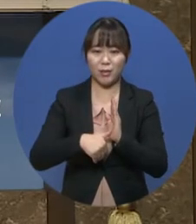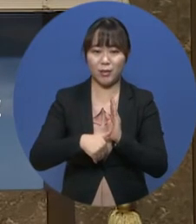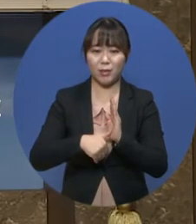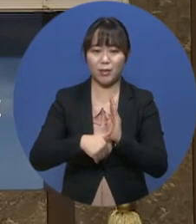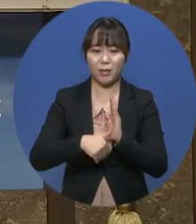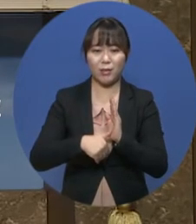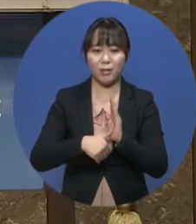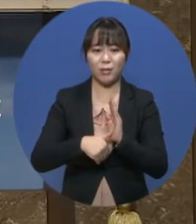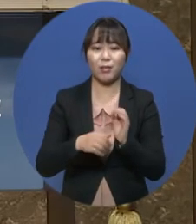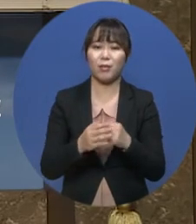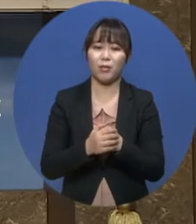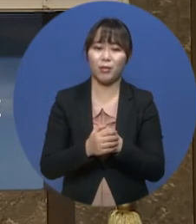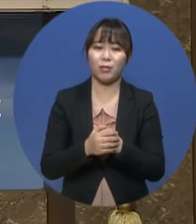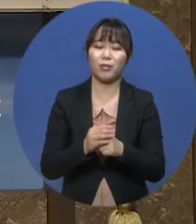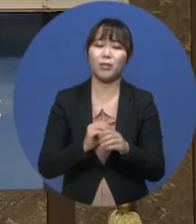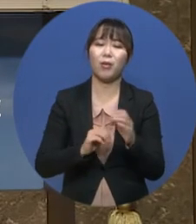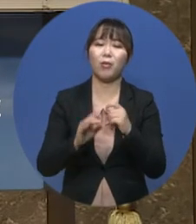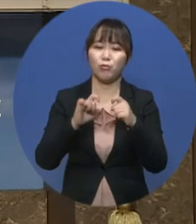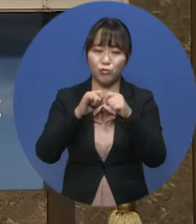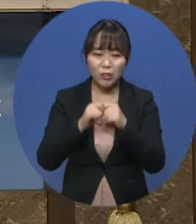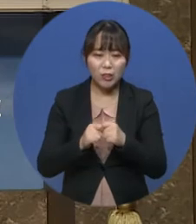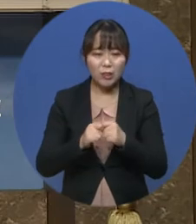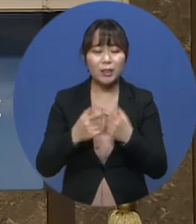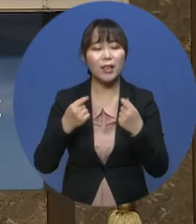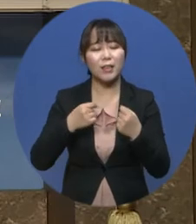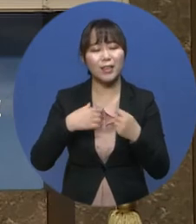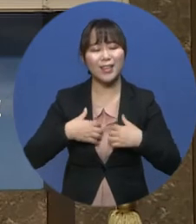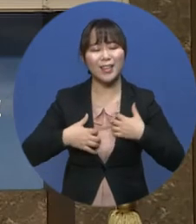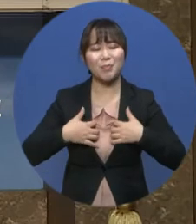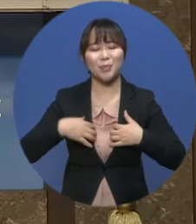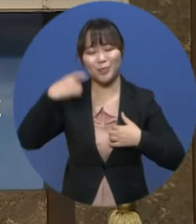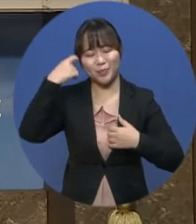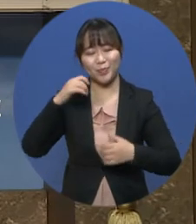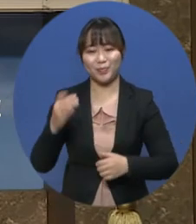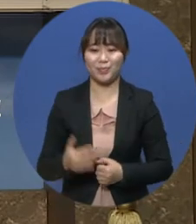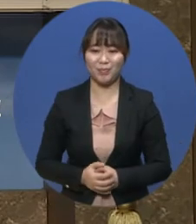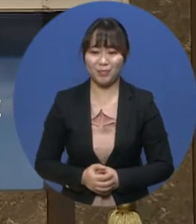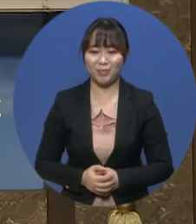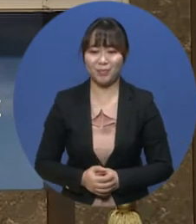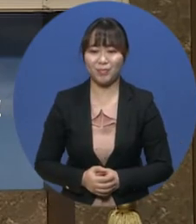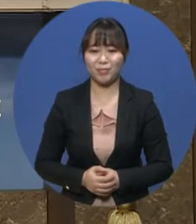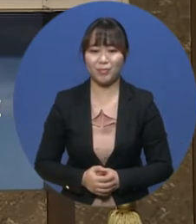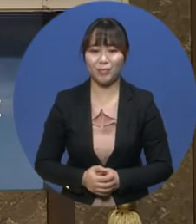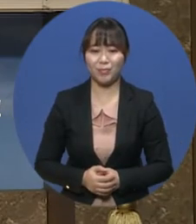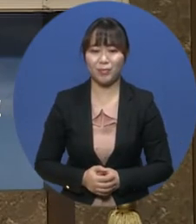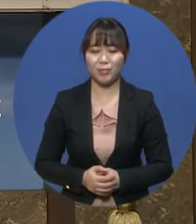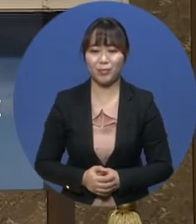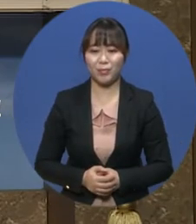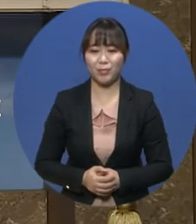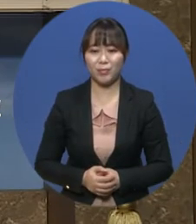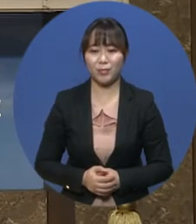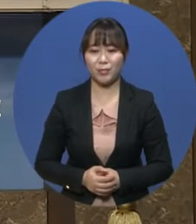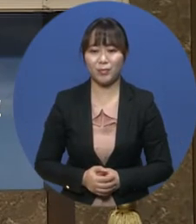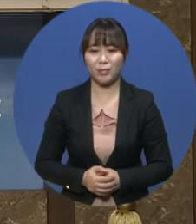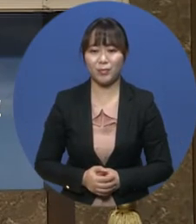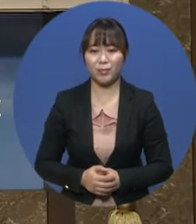어 더 구체적인 그런 기쁨을 느끼죠 4 또